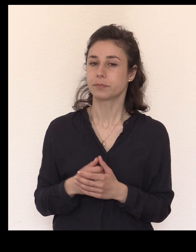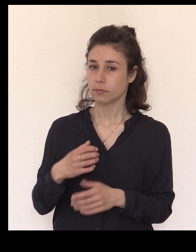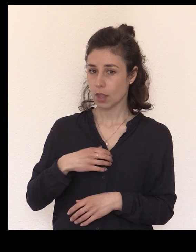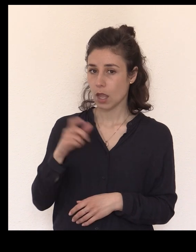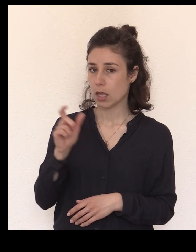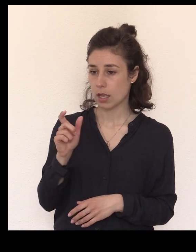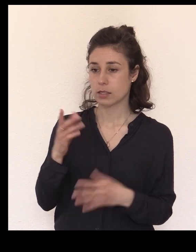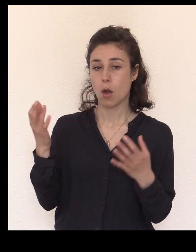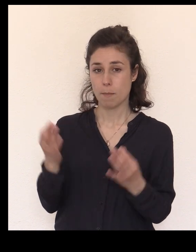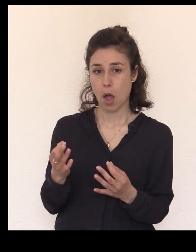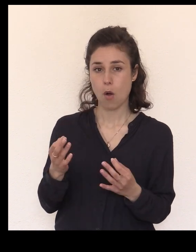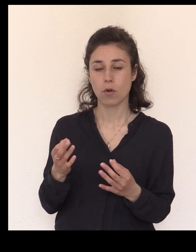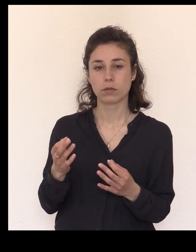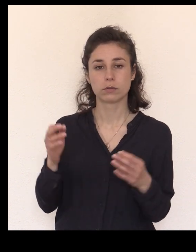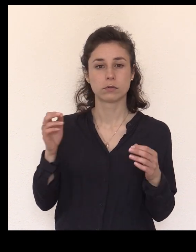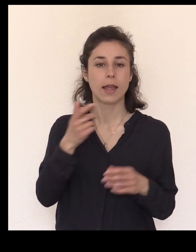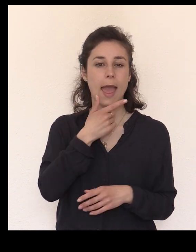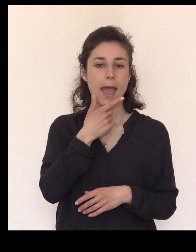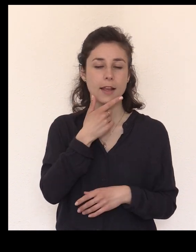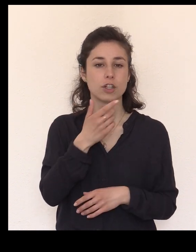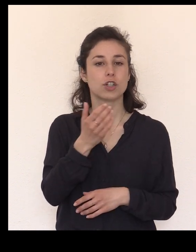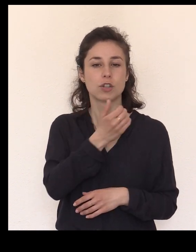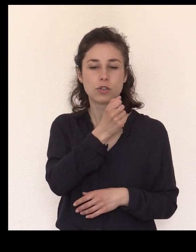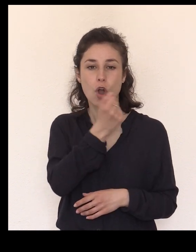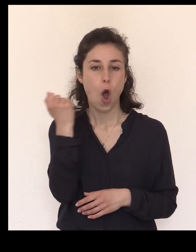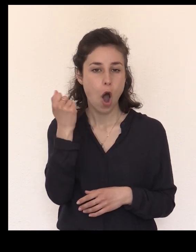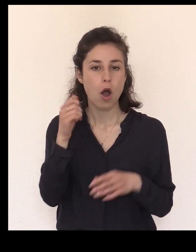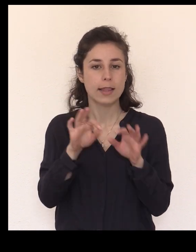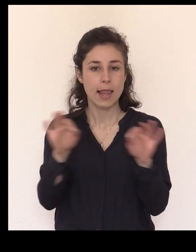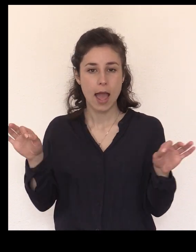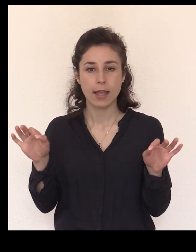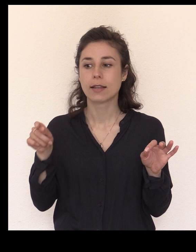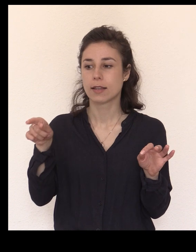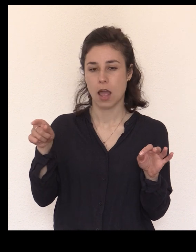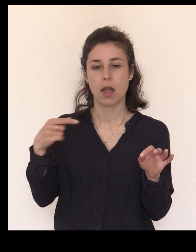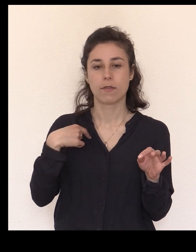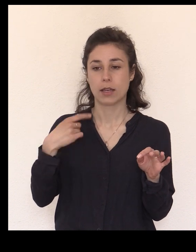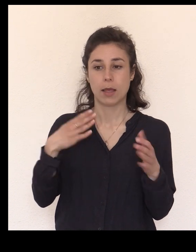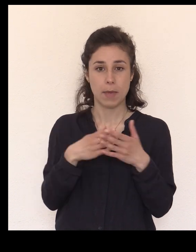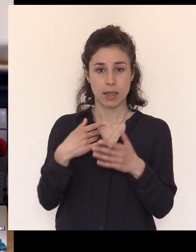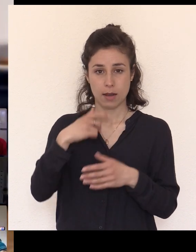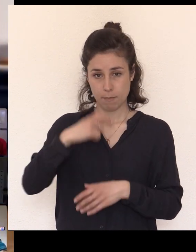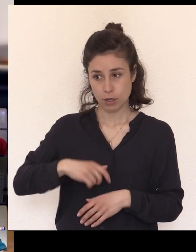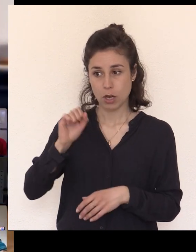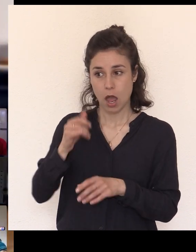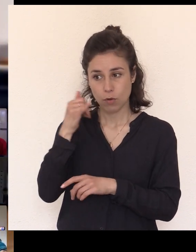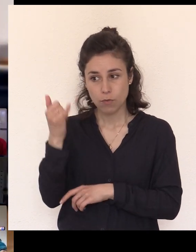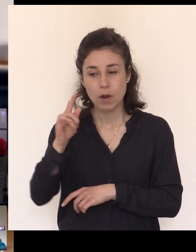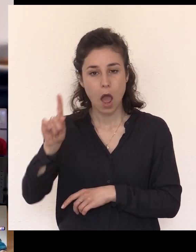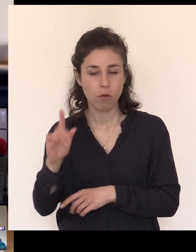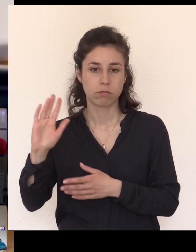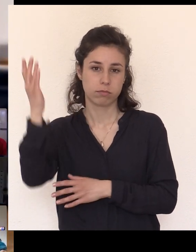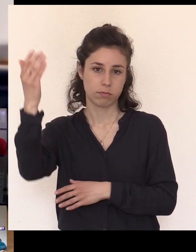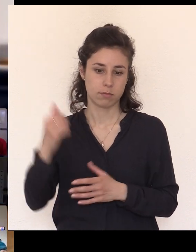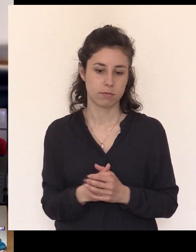auch eine Hotline geben, wo man als behinderter Mensch drangenommen wird. Ich habe noch